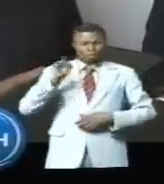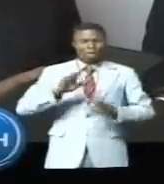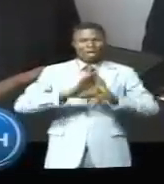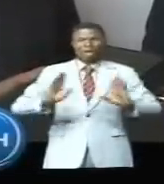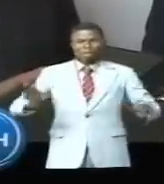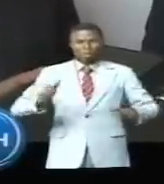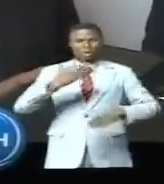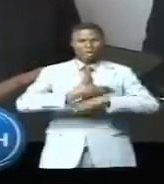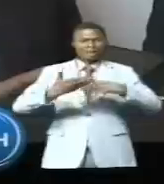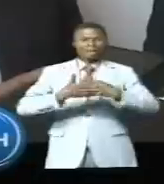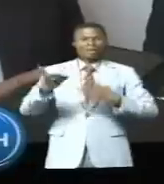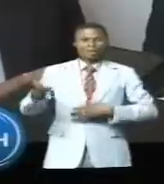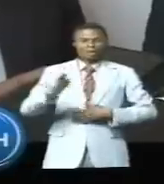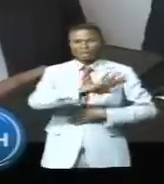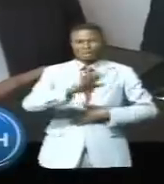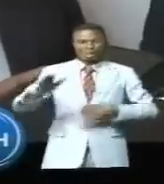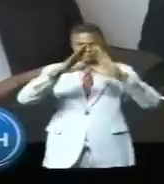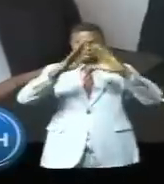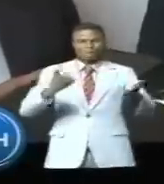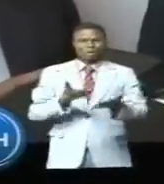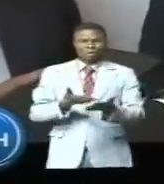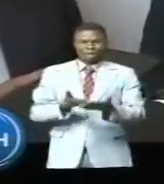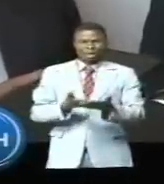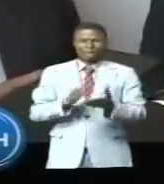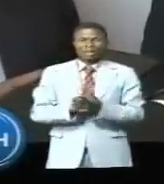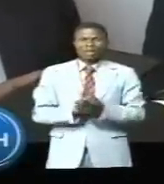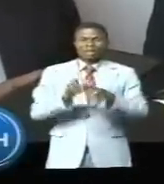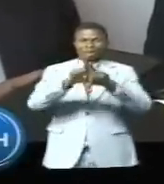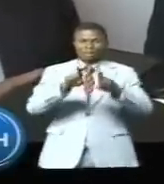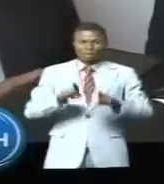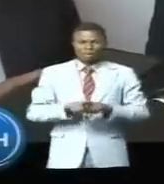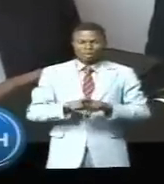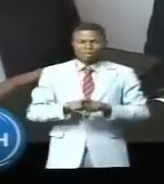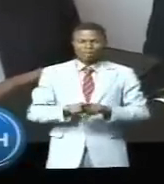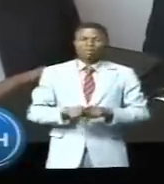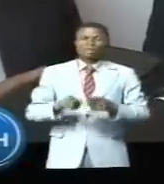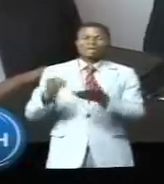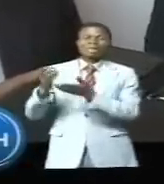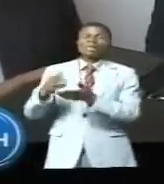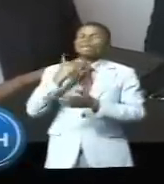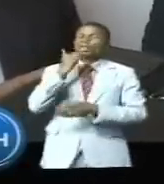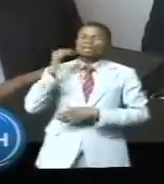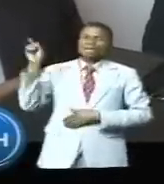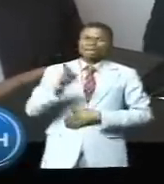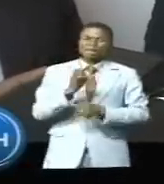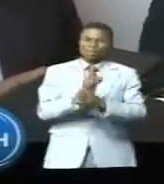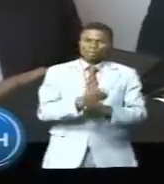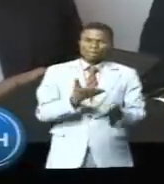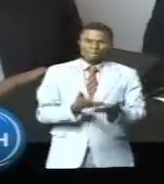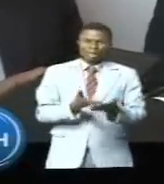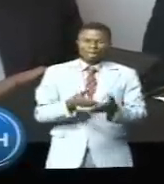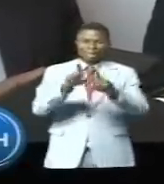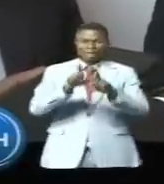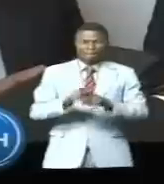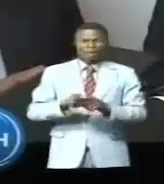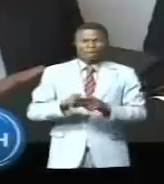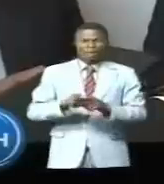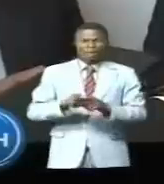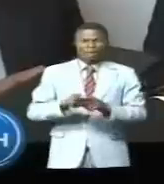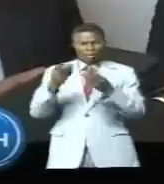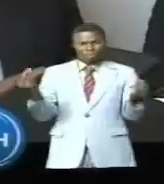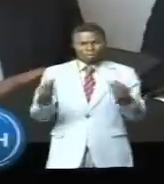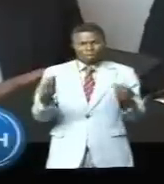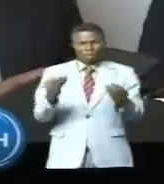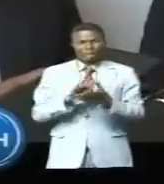de construire ces 5 000 logements sociaux. Et les investissements sont prêts, c'est maintenant le contour, parce qu'il y a